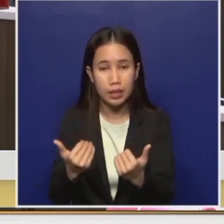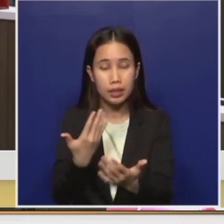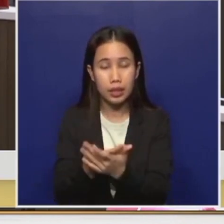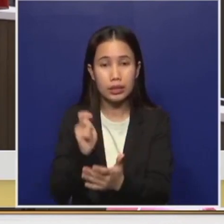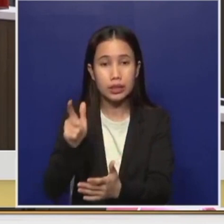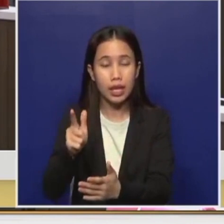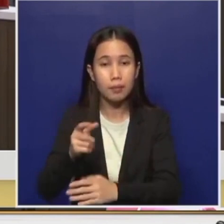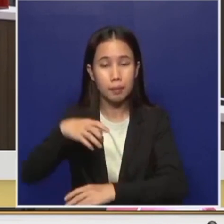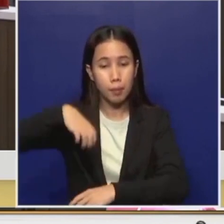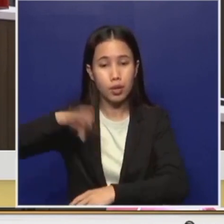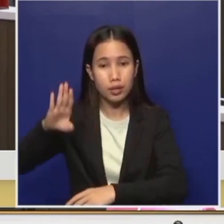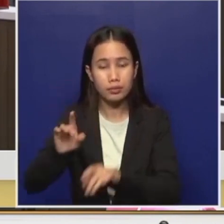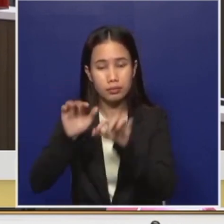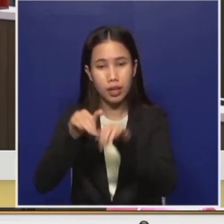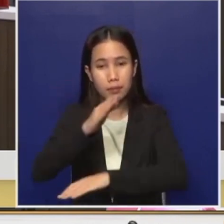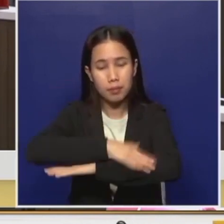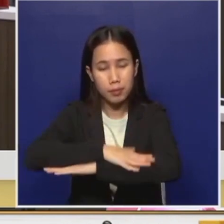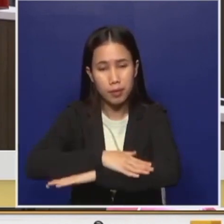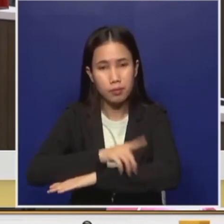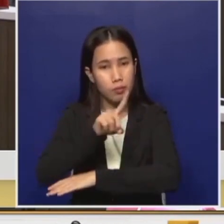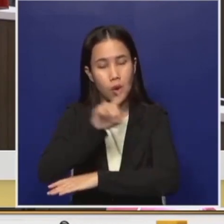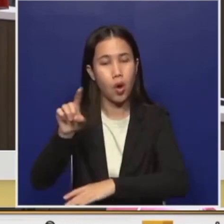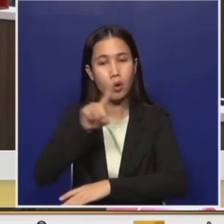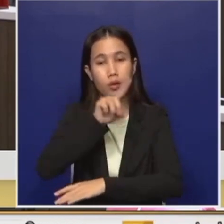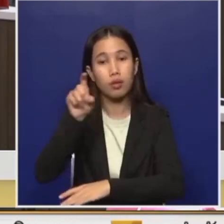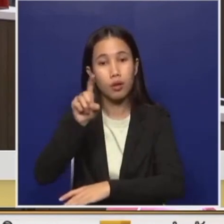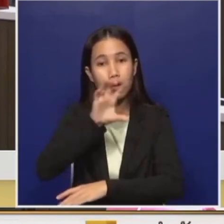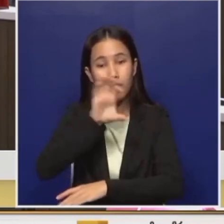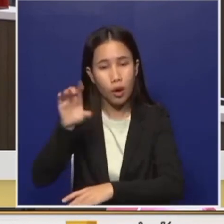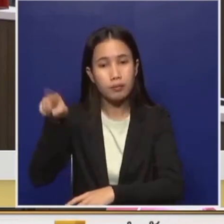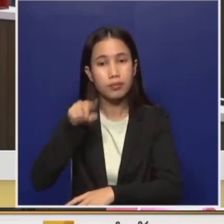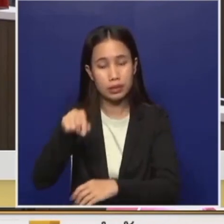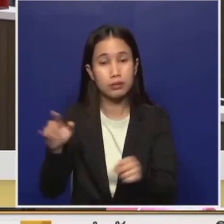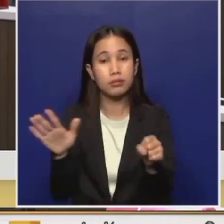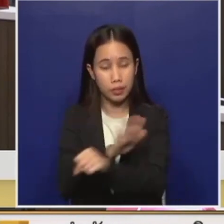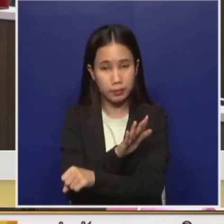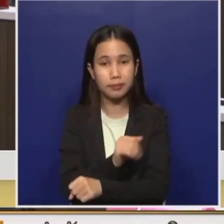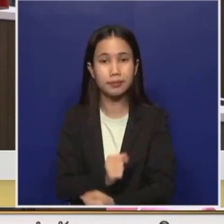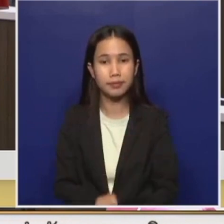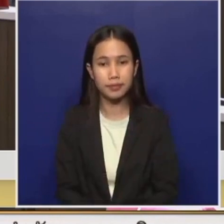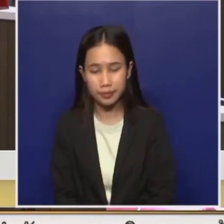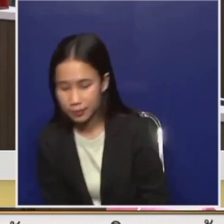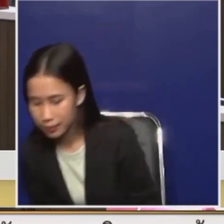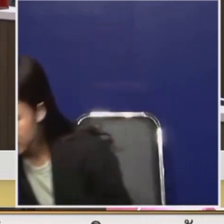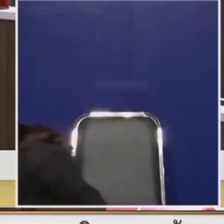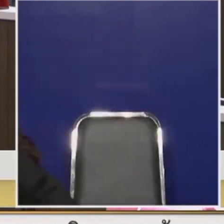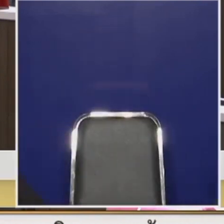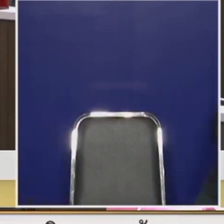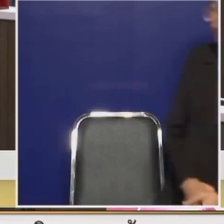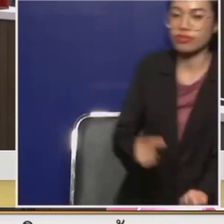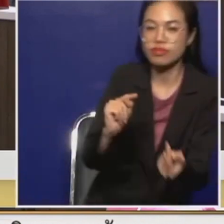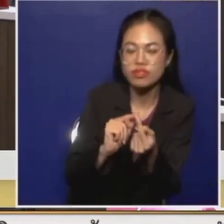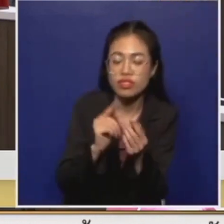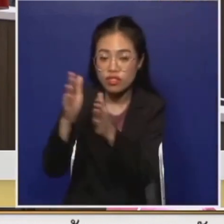พิมพภายนอกร้อยละร้อยเลยครับร้อยละร้อยคนไลที่ทำมาก